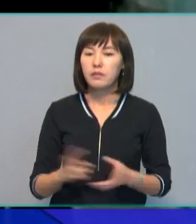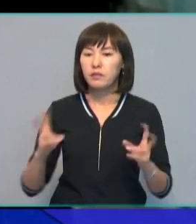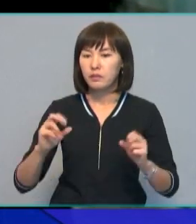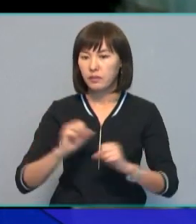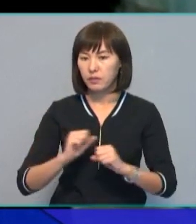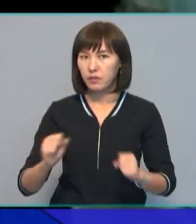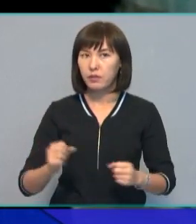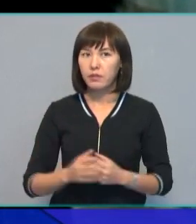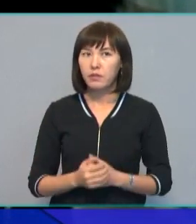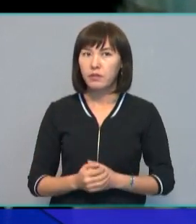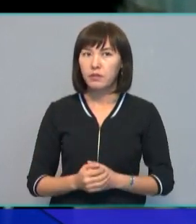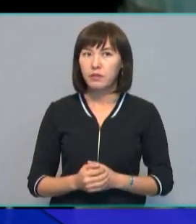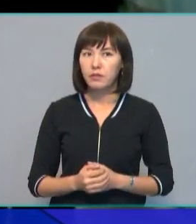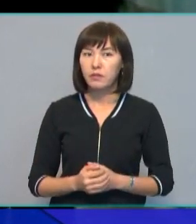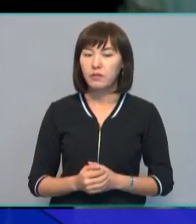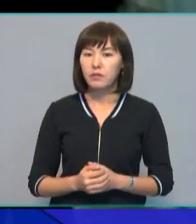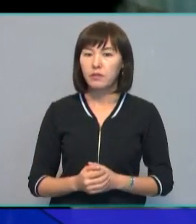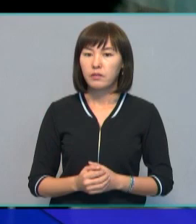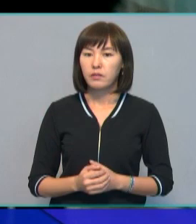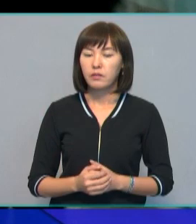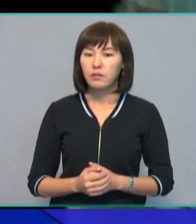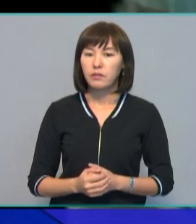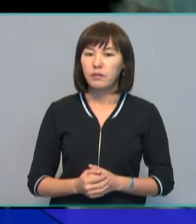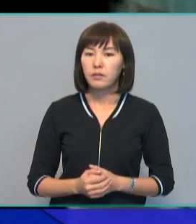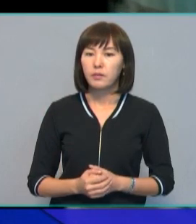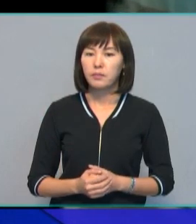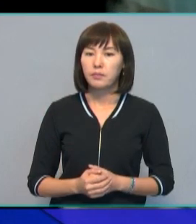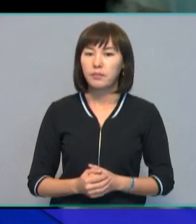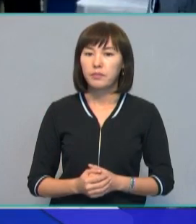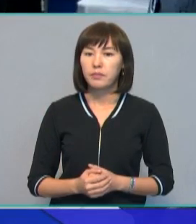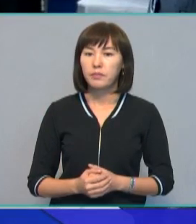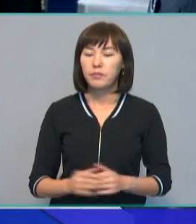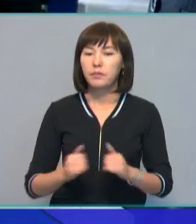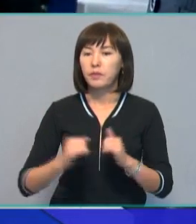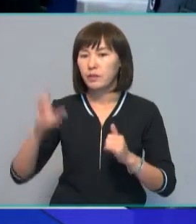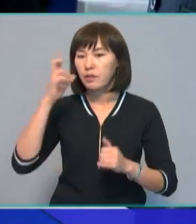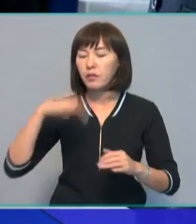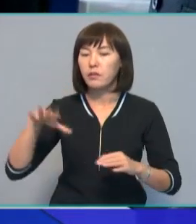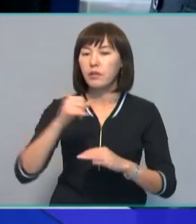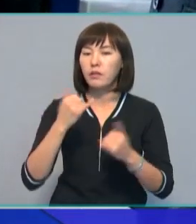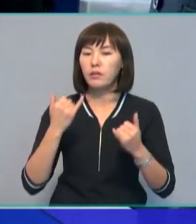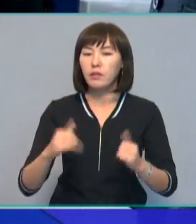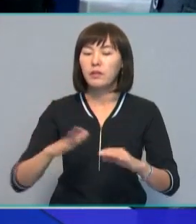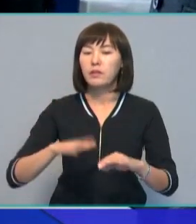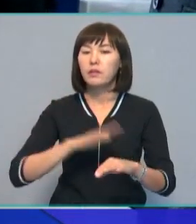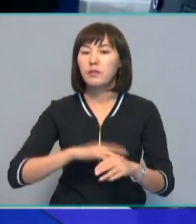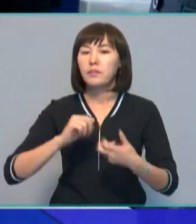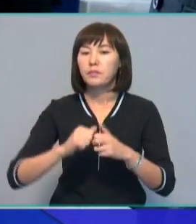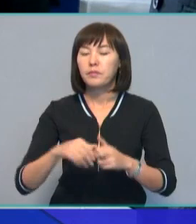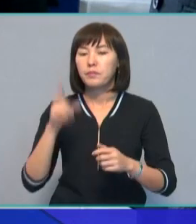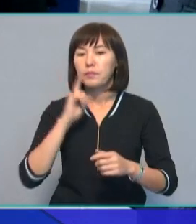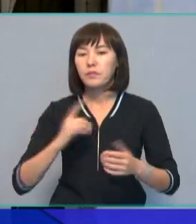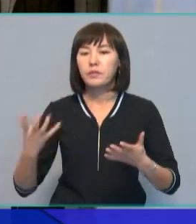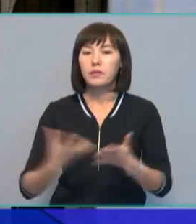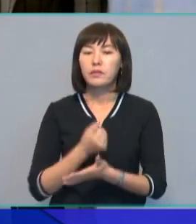тексермейді және қолмен журналмен жүргізілмейтін болады. Дамыған елдердің барлығы қазір салық мәселесін тиімді жолға